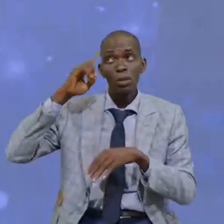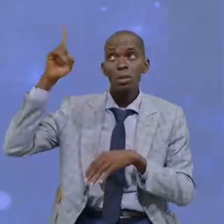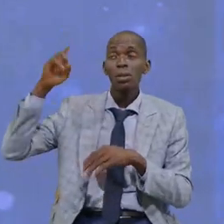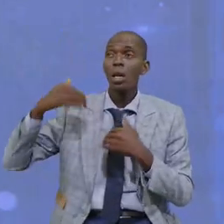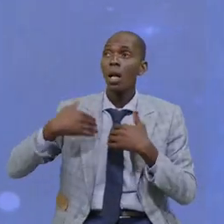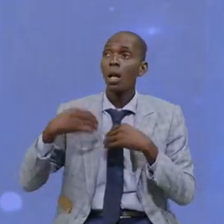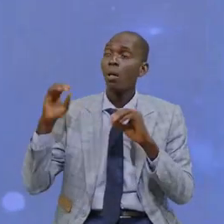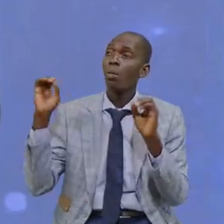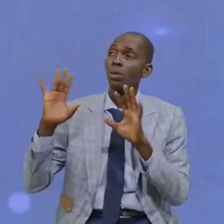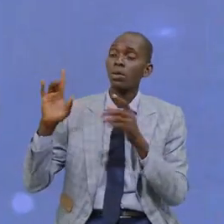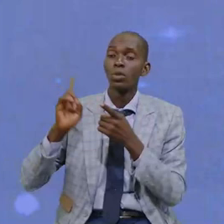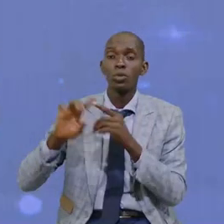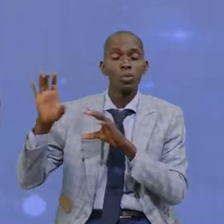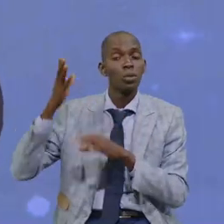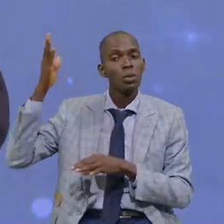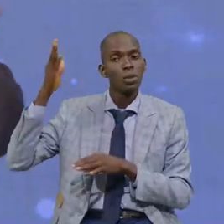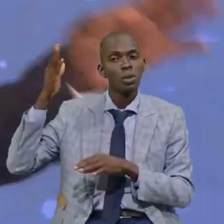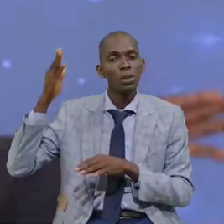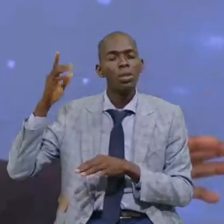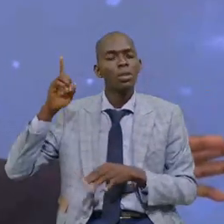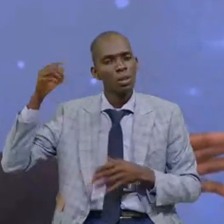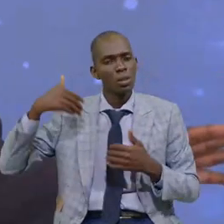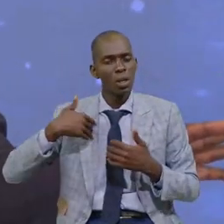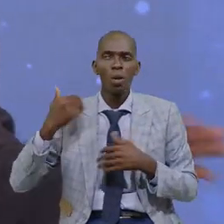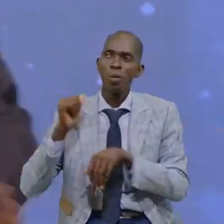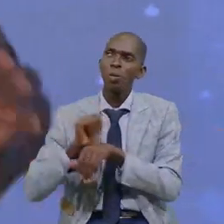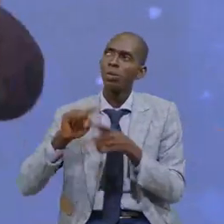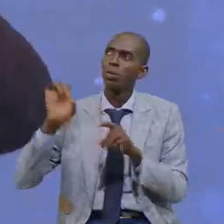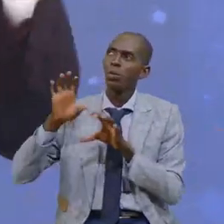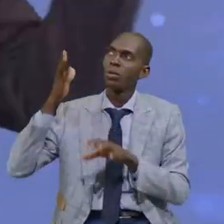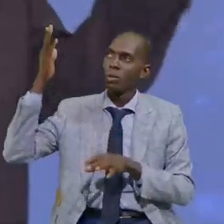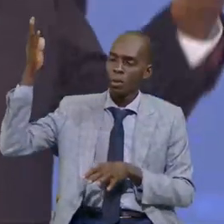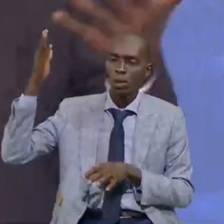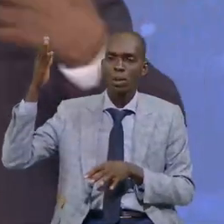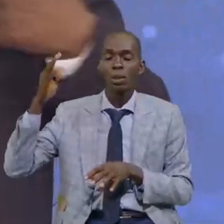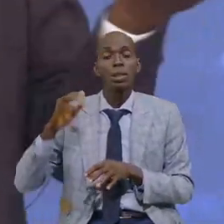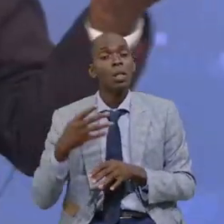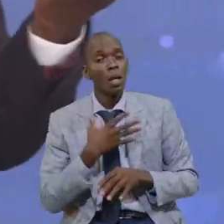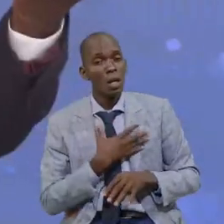Est-ce qu'il y avait quelque chose au ciel qui n'avait pas équiché sur la terre? Non. Mais oui.